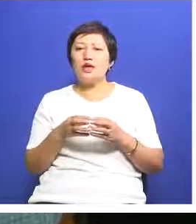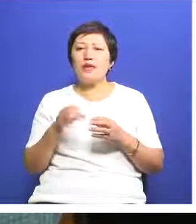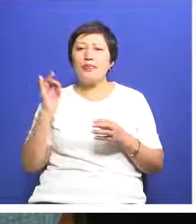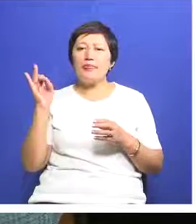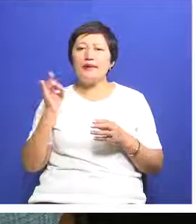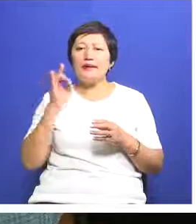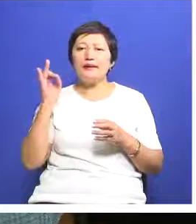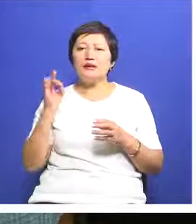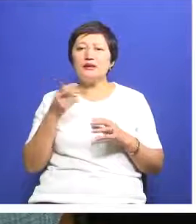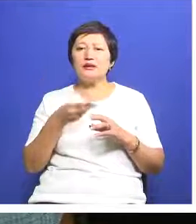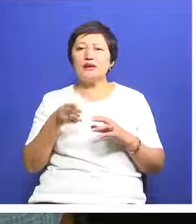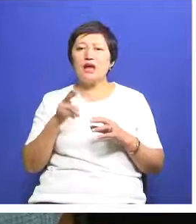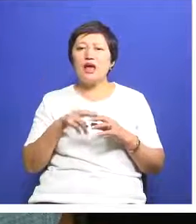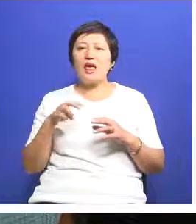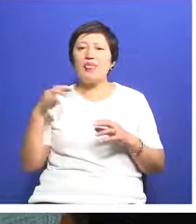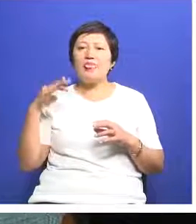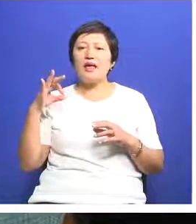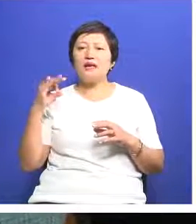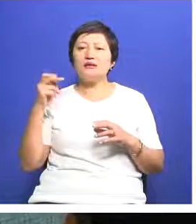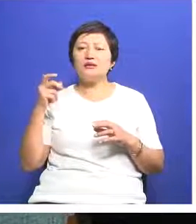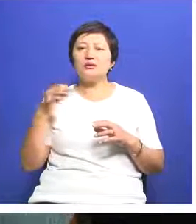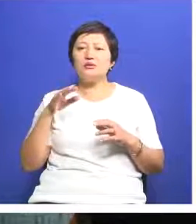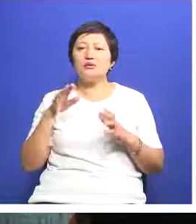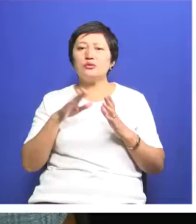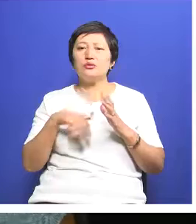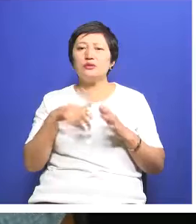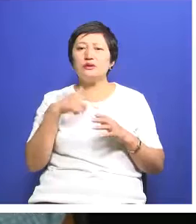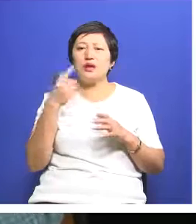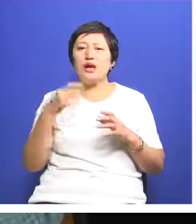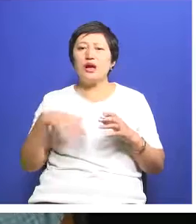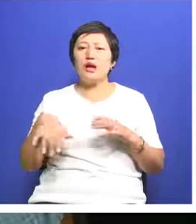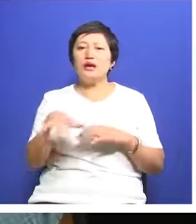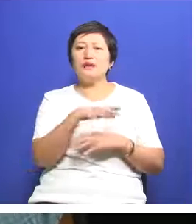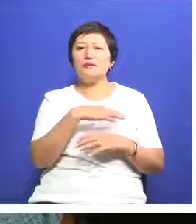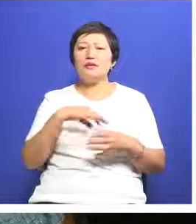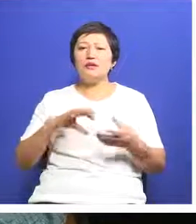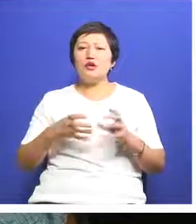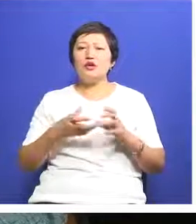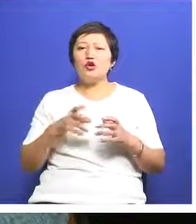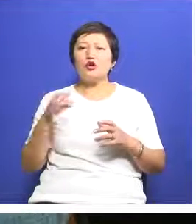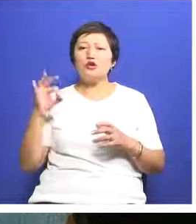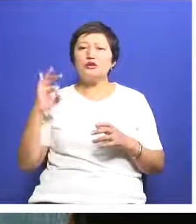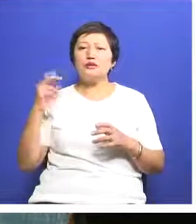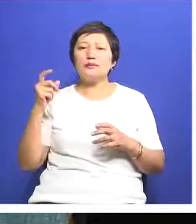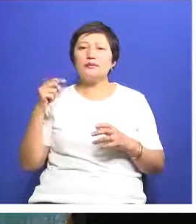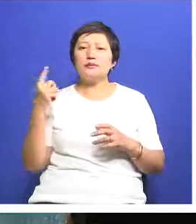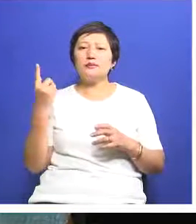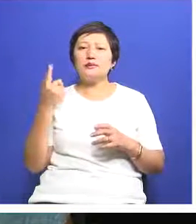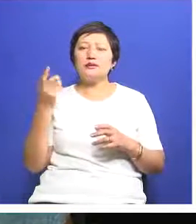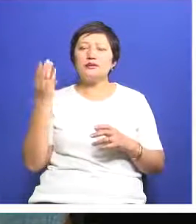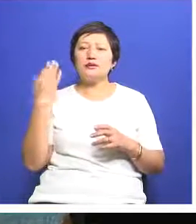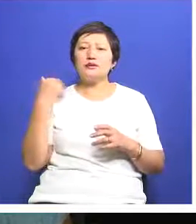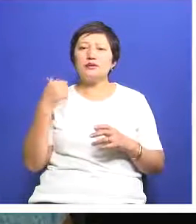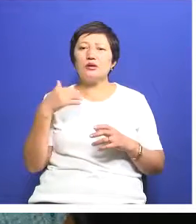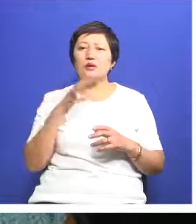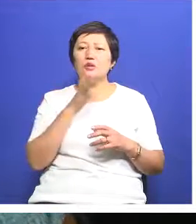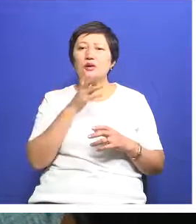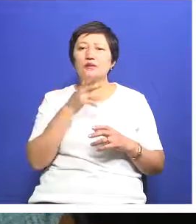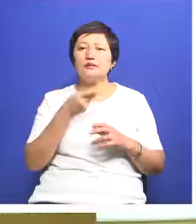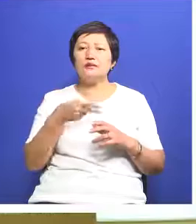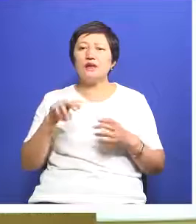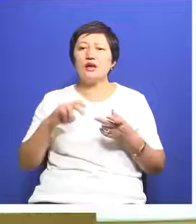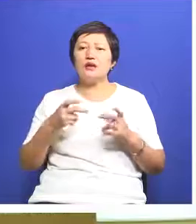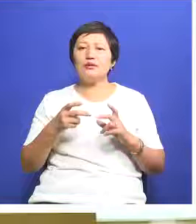тарихи нысандарды Тараздан төмен тастап жатқан жоқ па? Әлемдегідей ұзын ата кесенесі осыдан бірнеше жыл бұрын, бірнеше уақыт бұрын